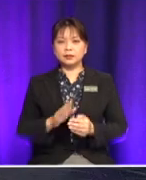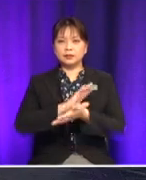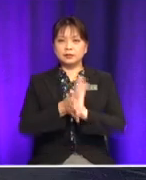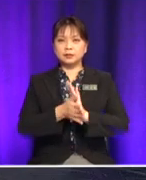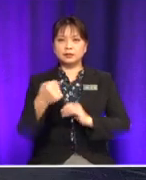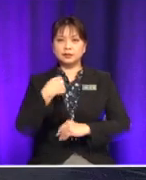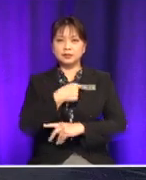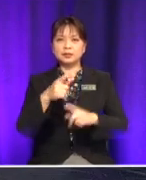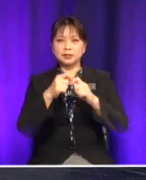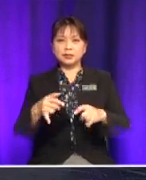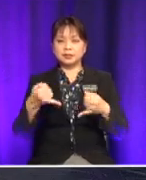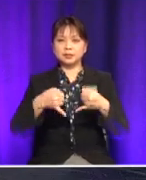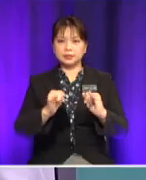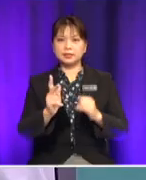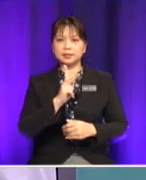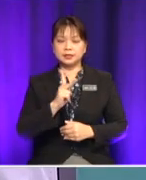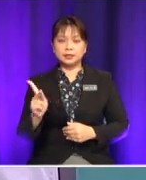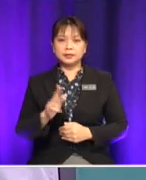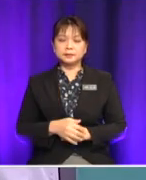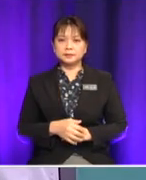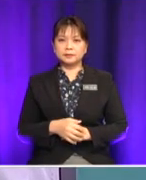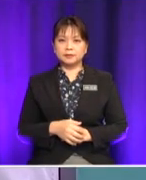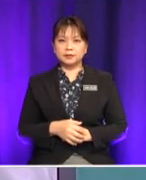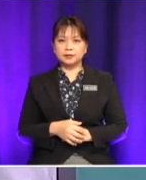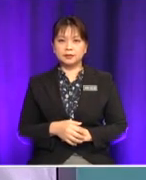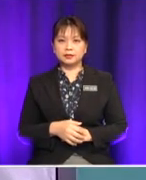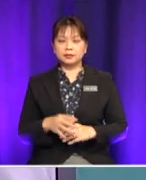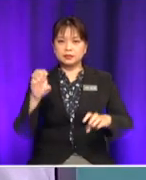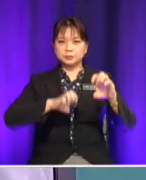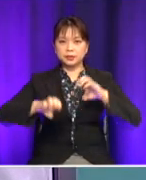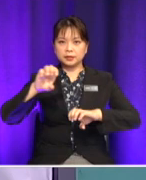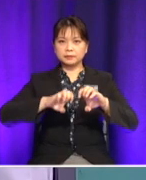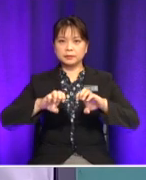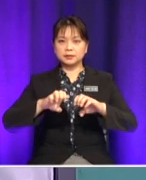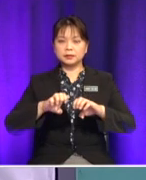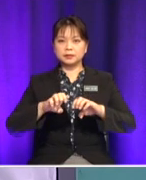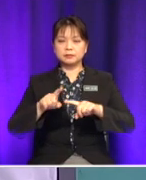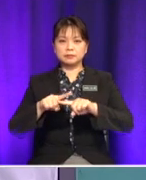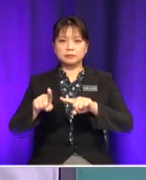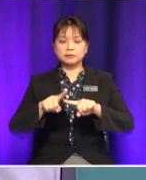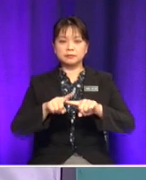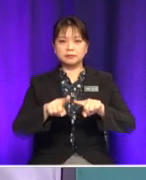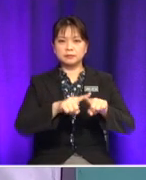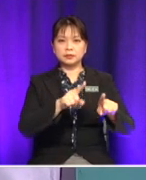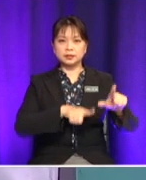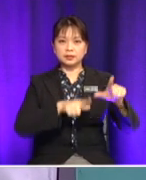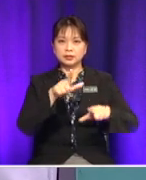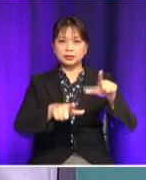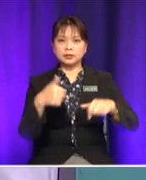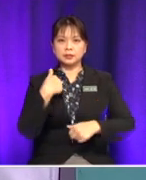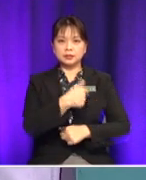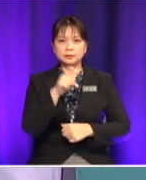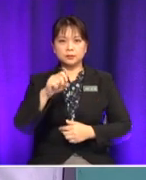dalam menjalankan eee sebelum akhirnya kita menjalankan eksperimen berbagai stek yang kita perlu tahu